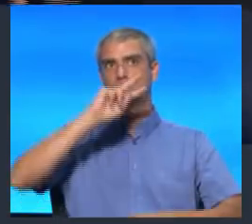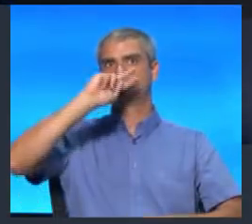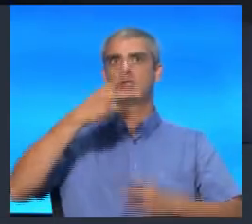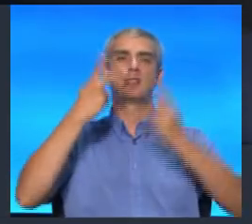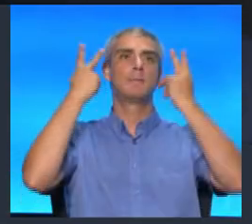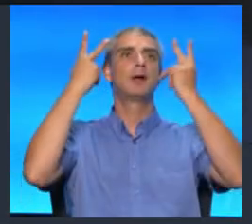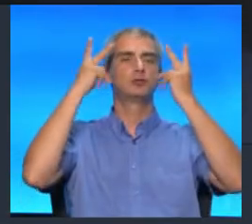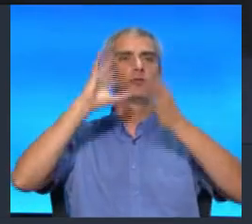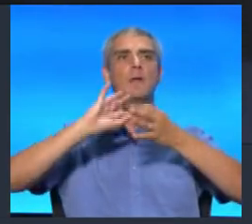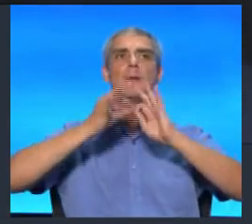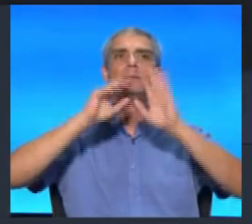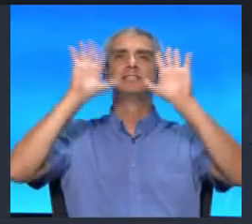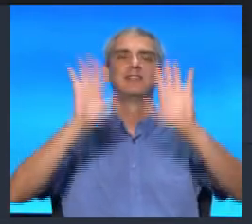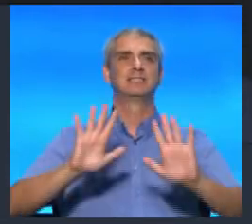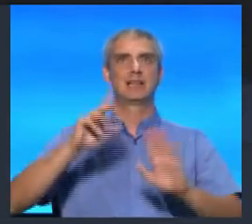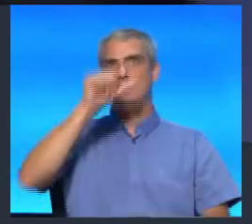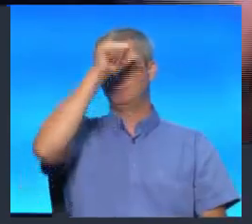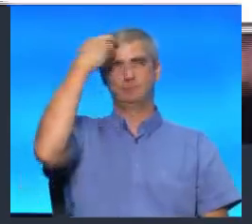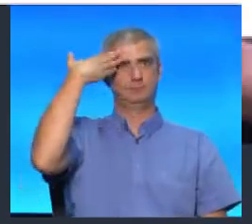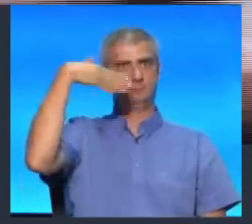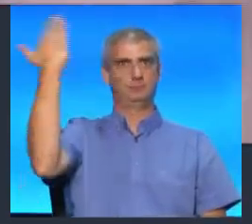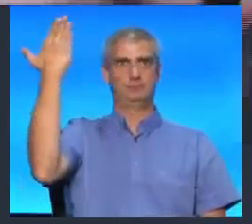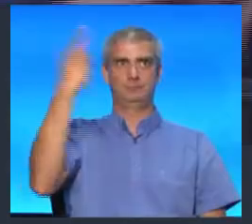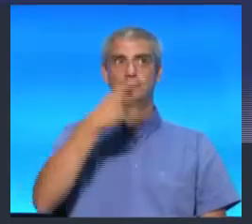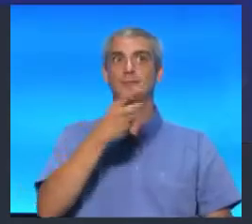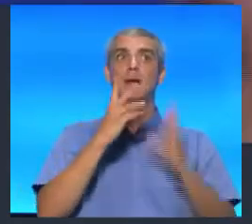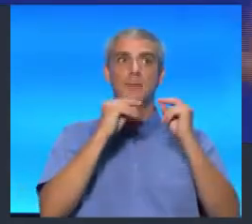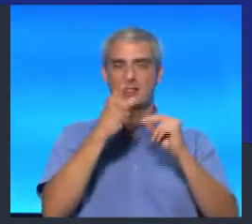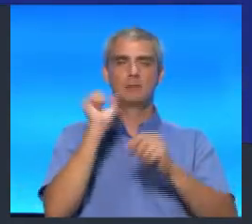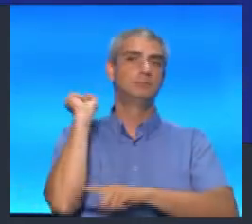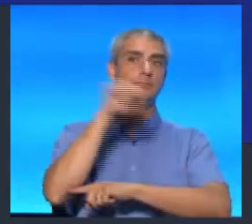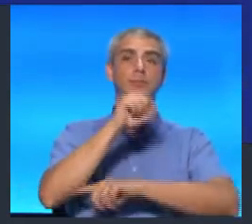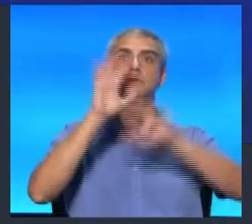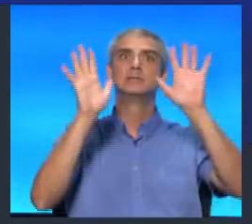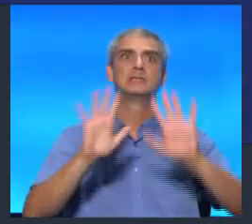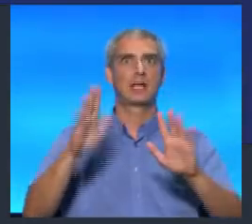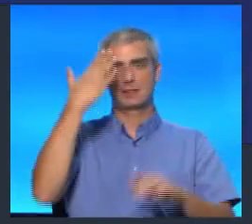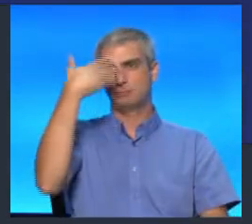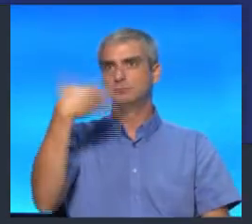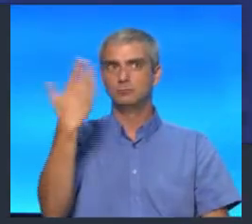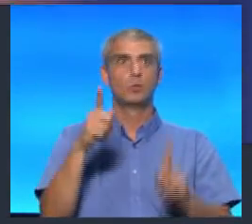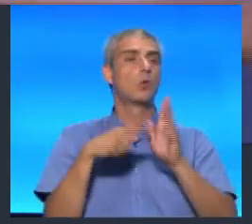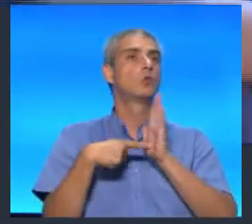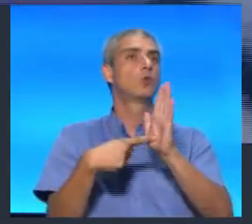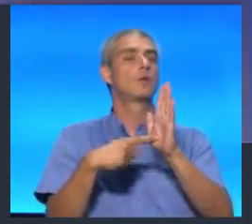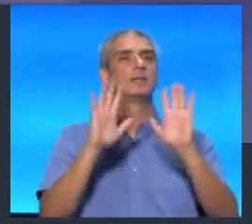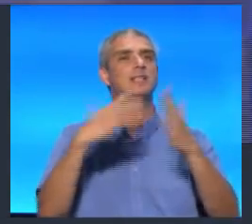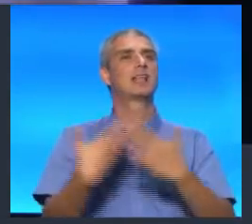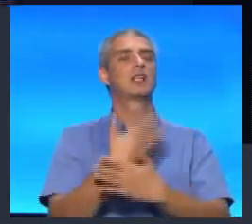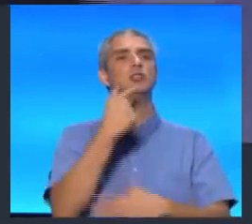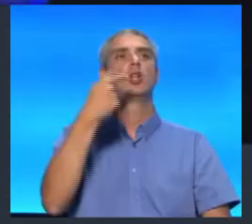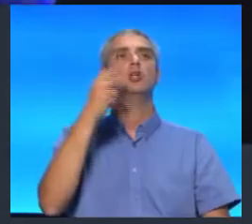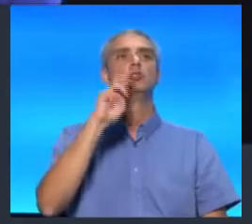בחשיבותו בפסטיבל הסרטים היוקרתי הזה. בדרך לשם גבר על סרטים מדוברים, למשל החדש של ג'ורג'